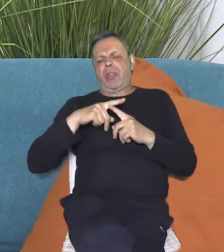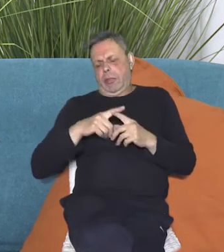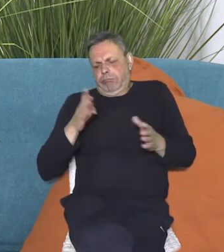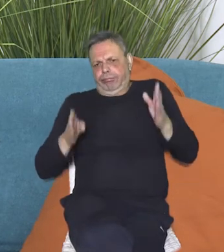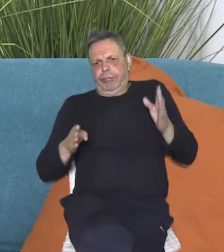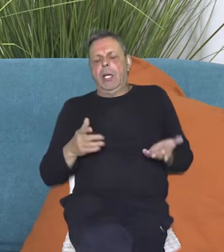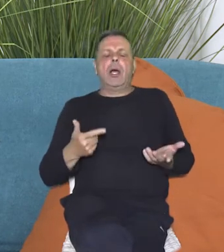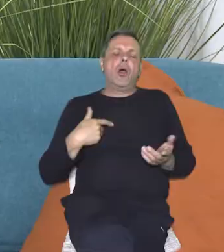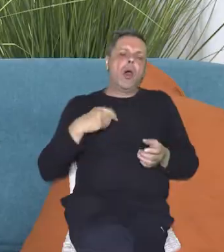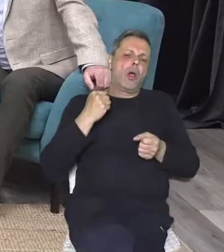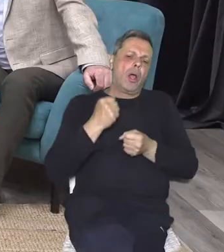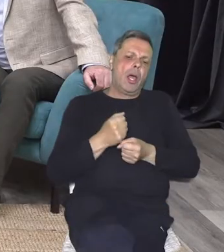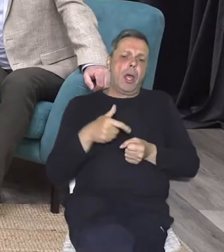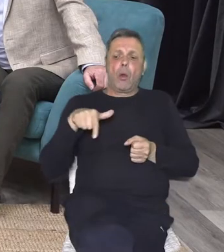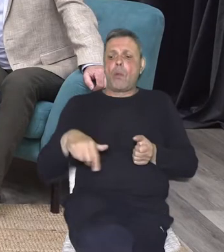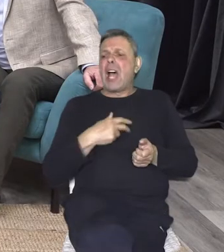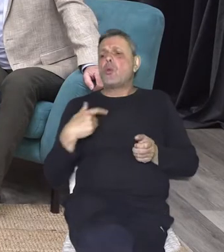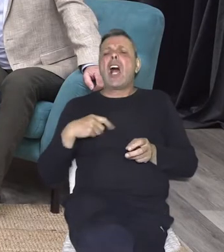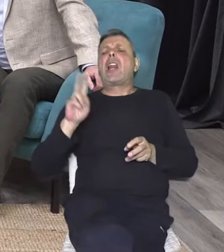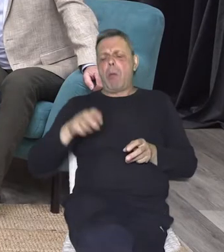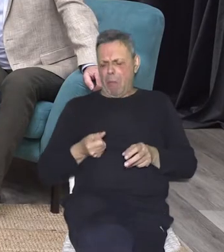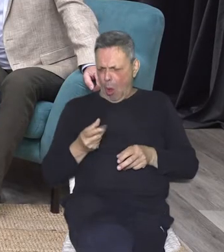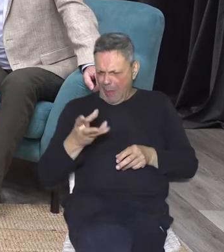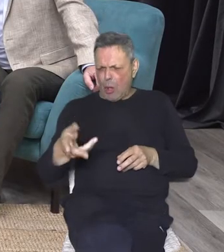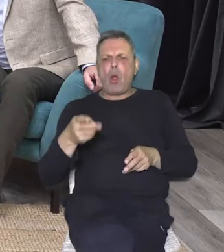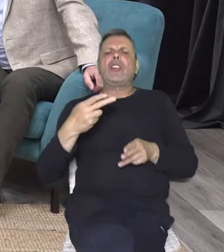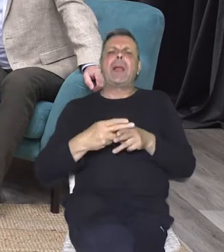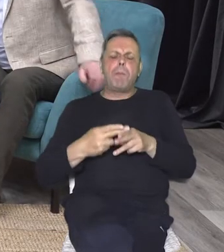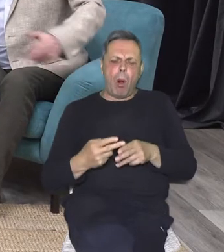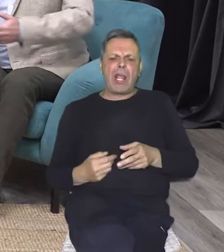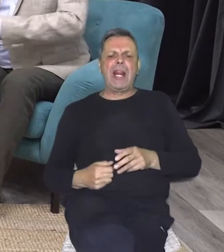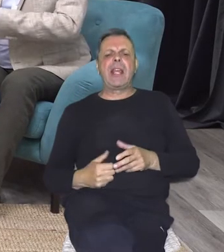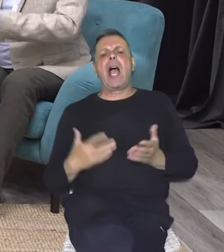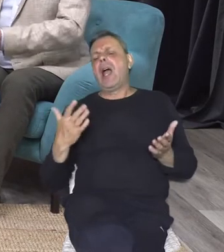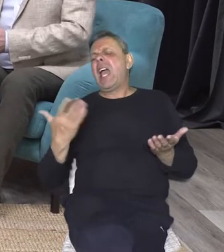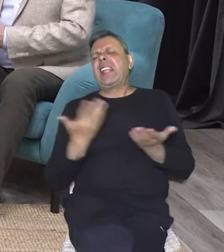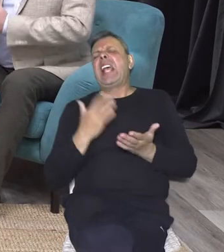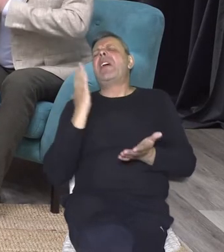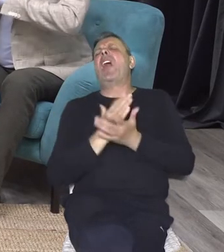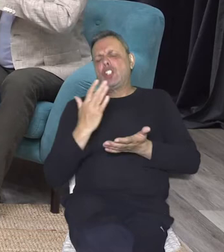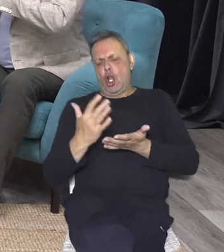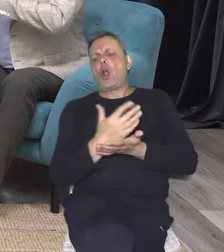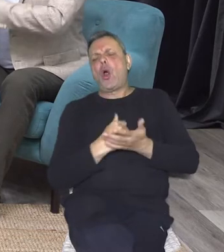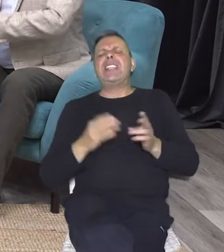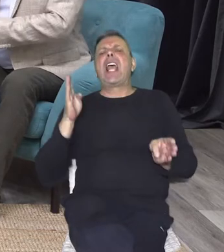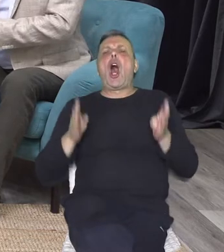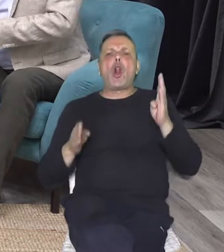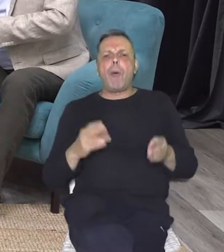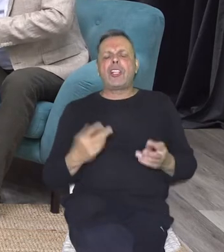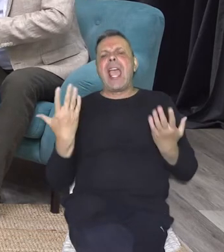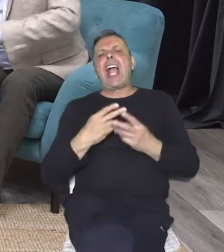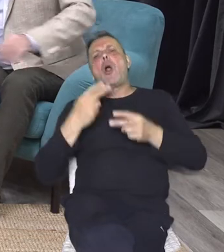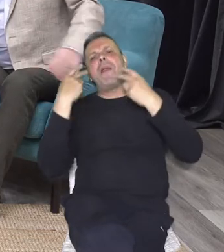rade i kod nas i u Zagrebu imamo isto nekoliko tih poliklinika gdje se koristi zapravo roboti